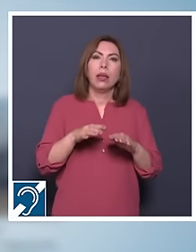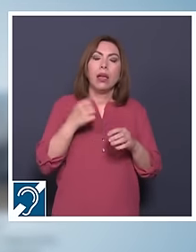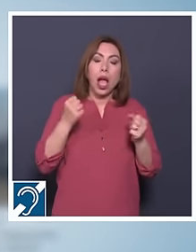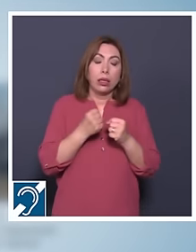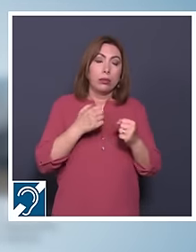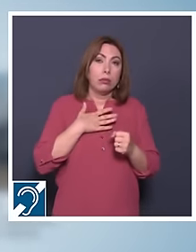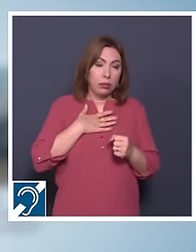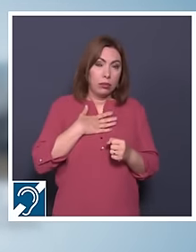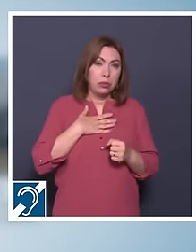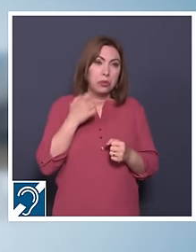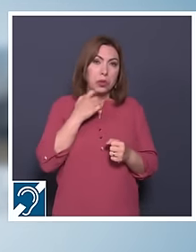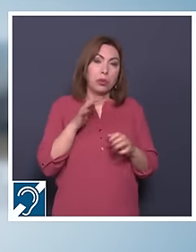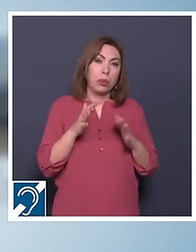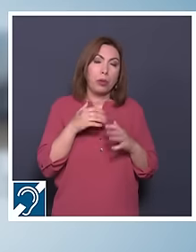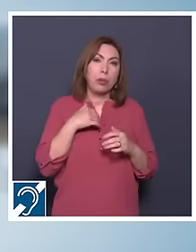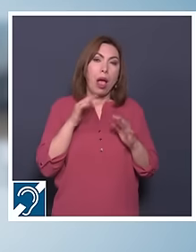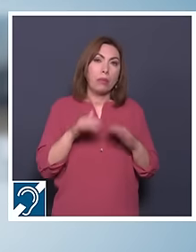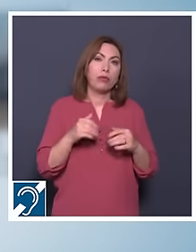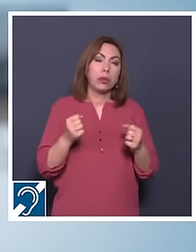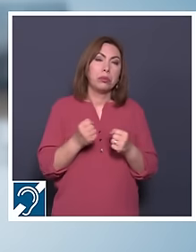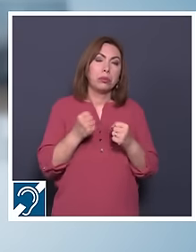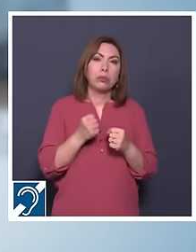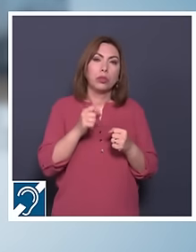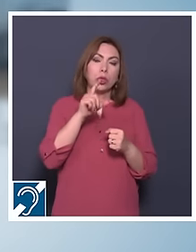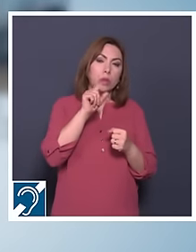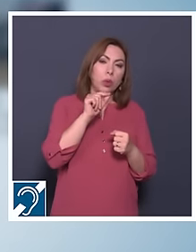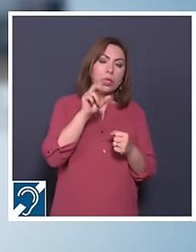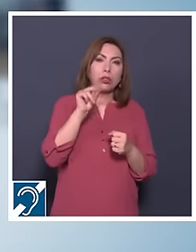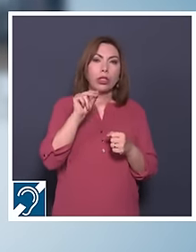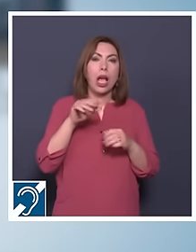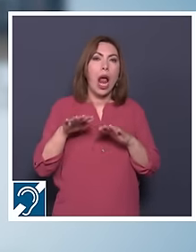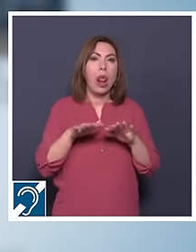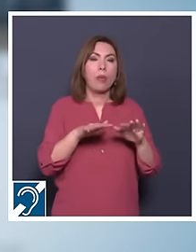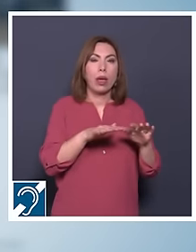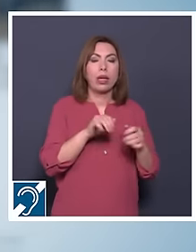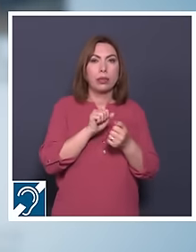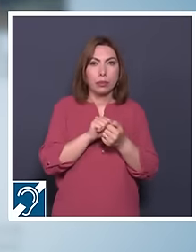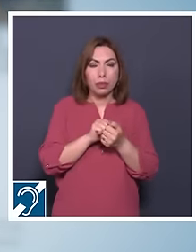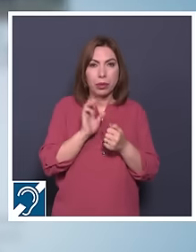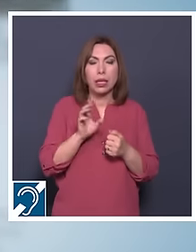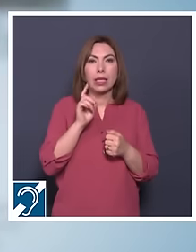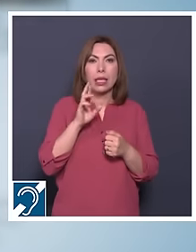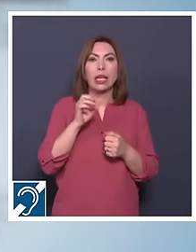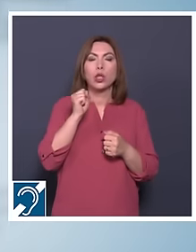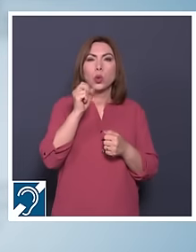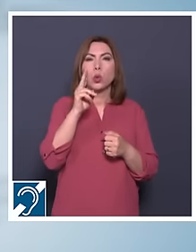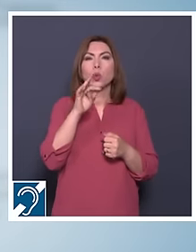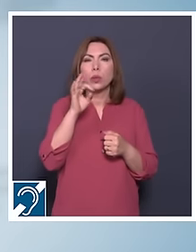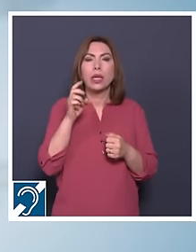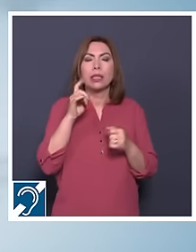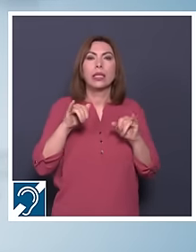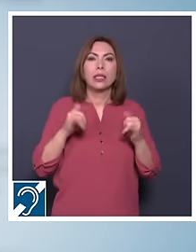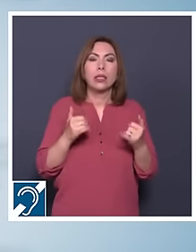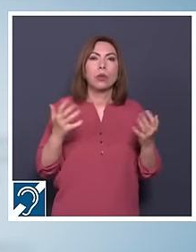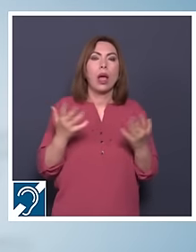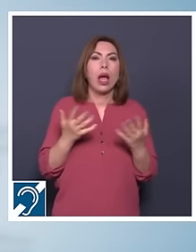mea, nu știu, probabil că am avut de-a face cu 20-30 de alunecări de teren, dar cred că am avut de-a face cu sute de